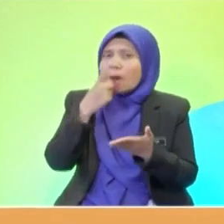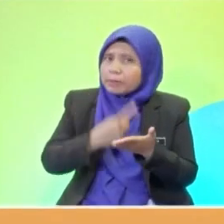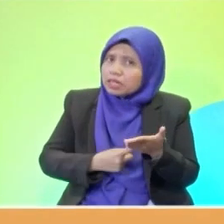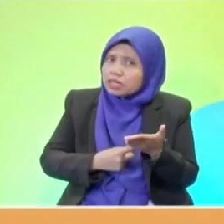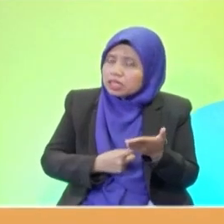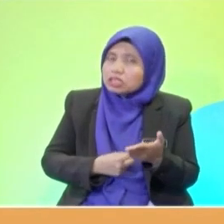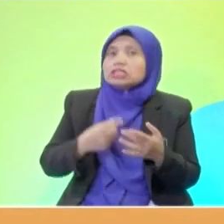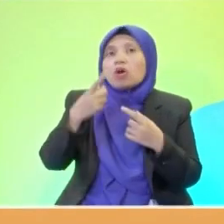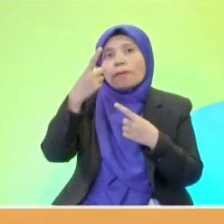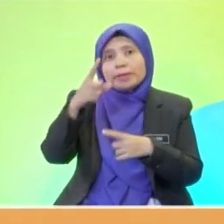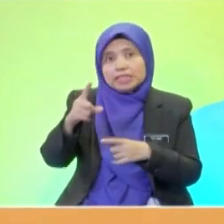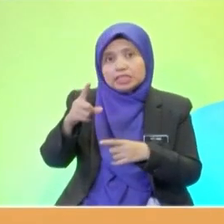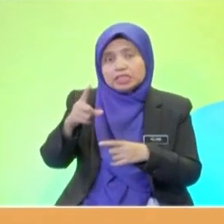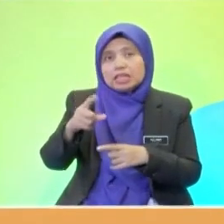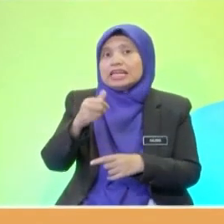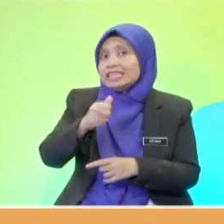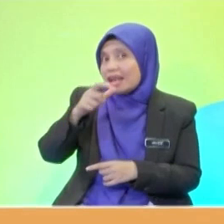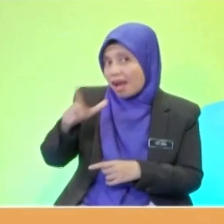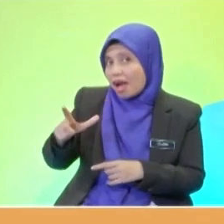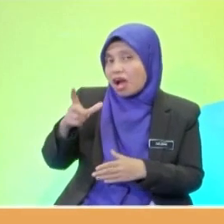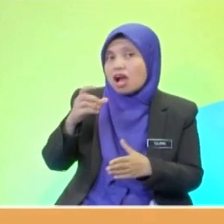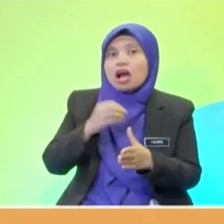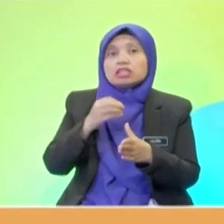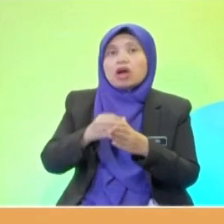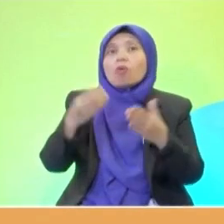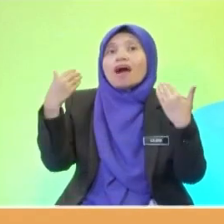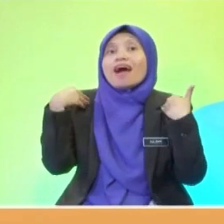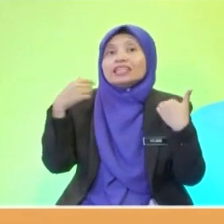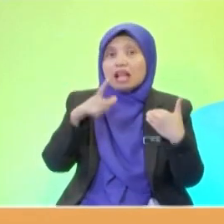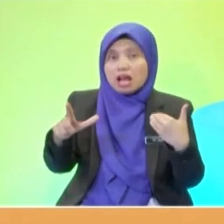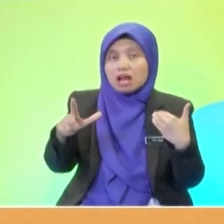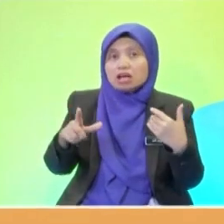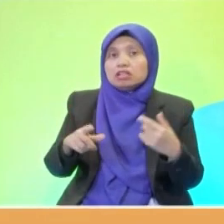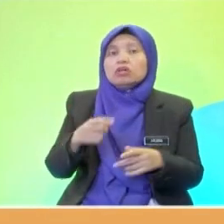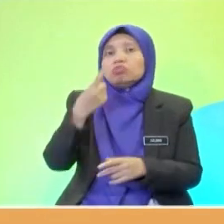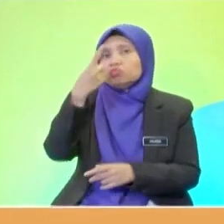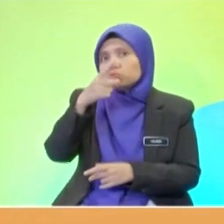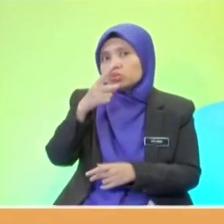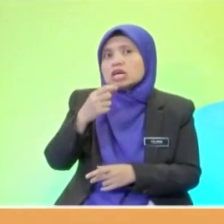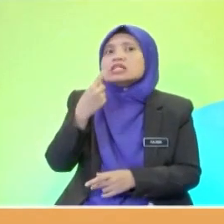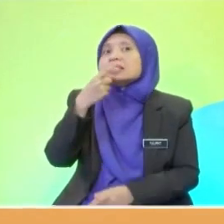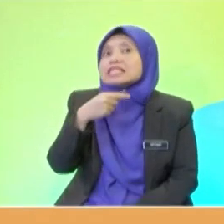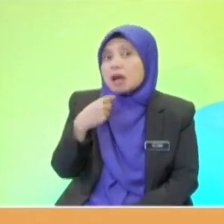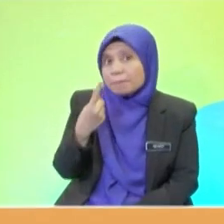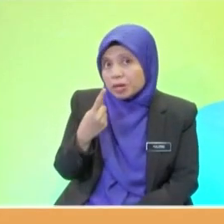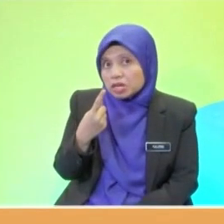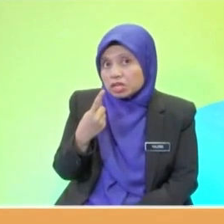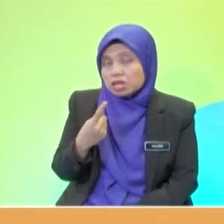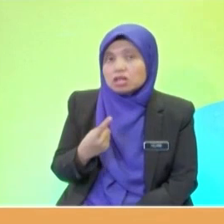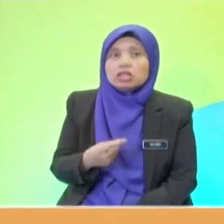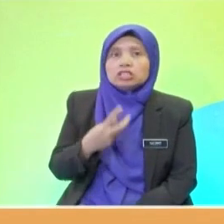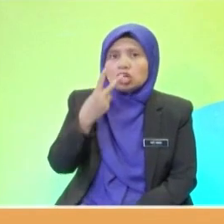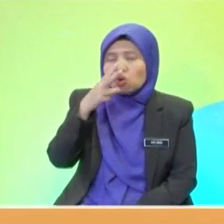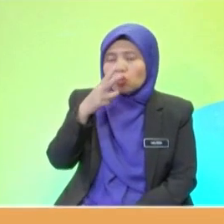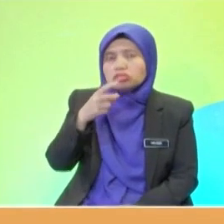biasanya jawabannya ada Iyalah ataupun adalah mana kalau untuk siapa bergantung